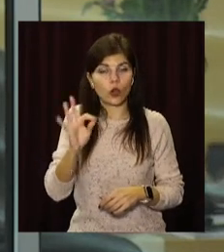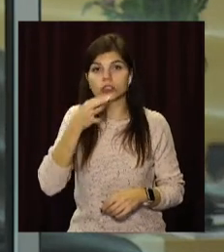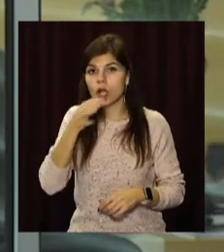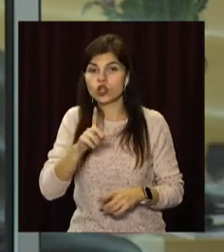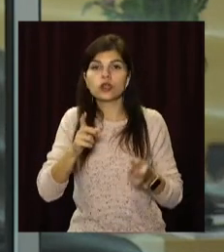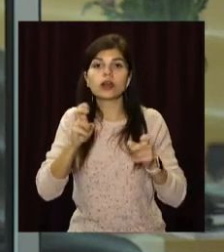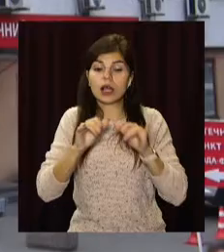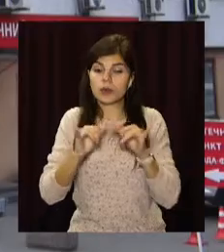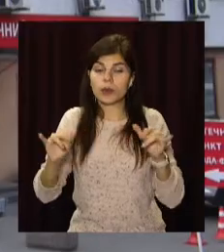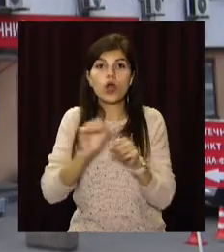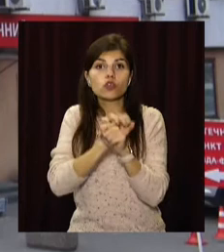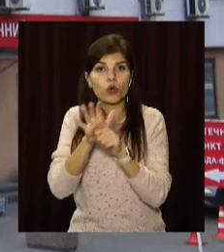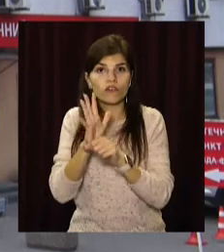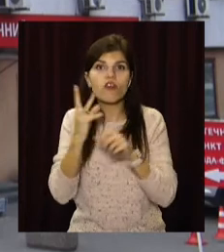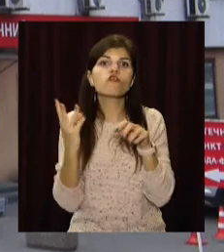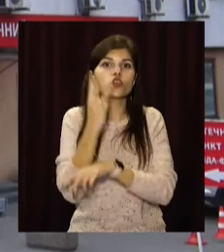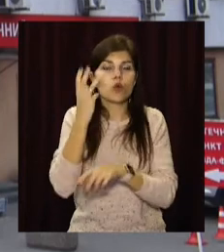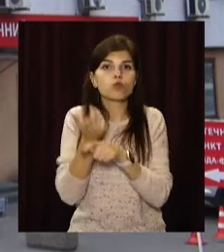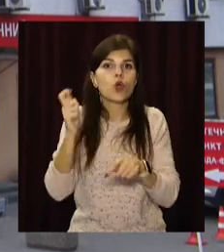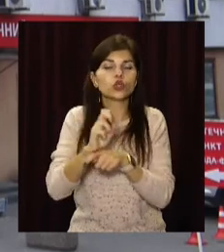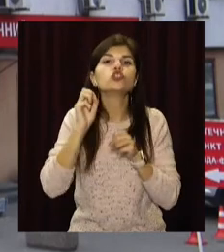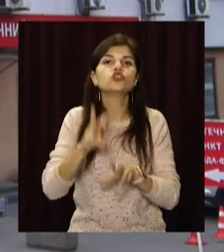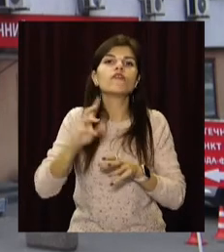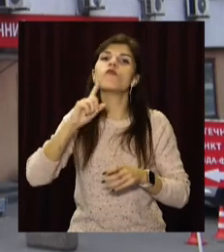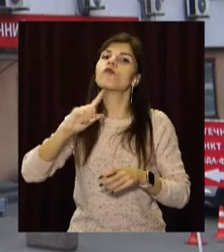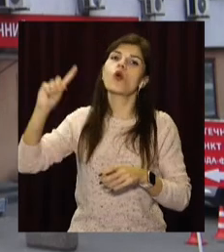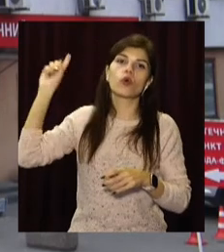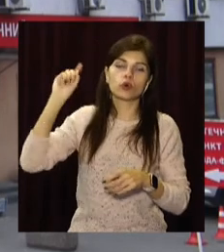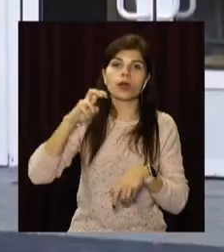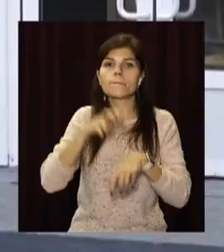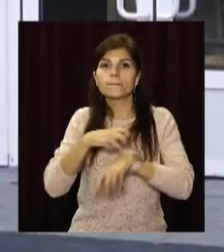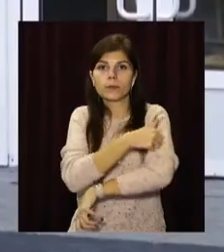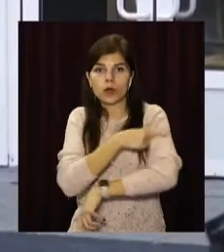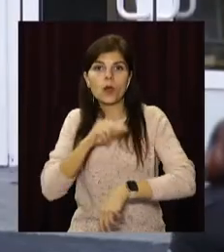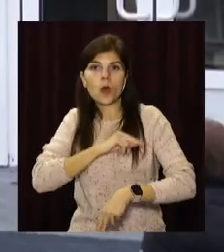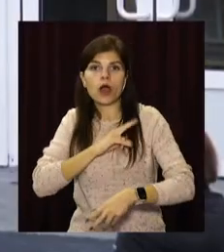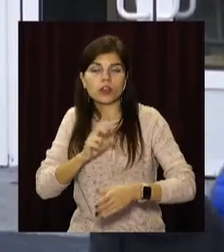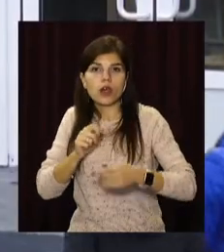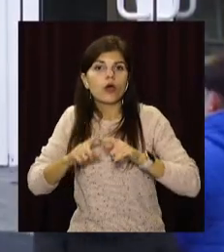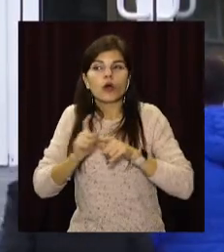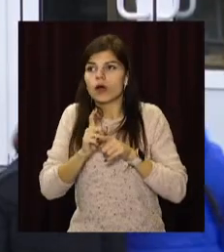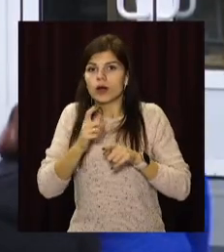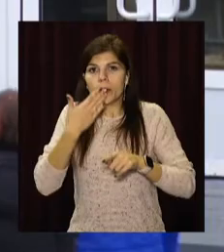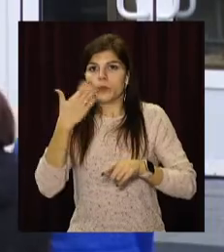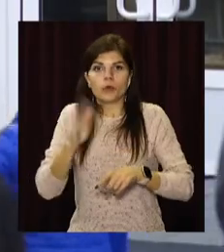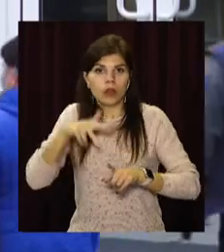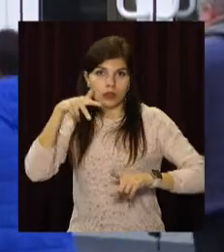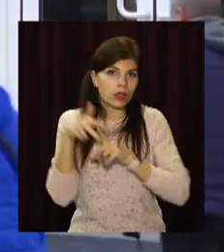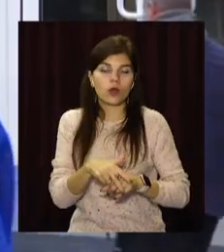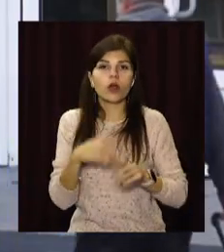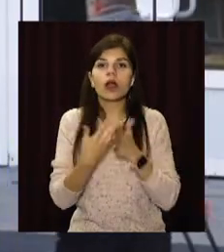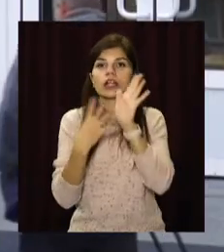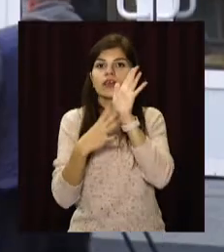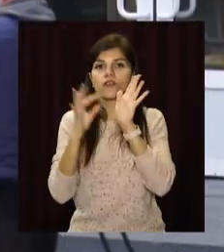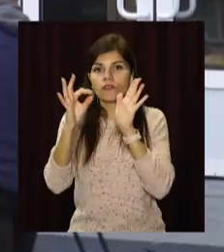темпи зараження на ковід втроє перевищують торішні показники. Медики працюють на межі можливостей. Додають, понад